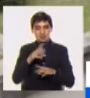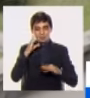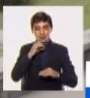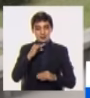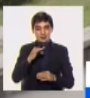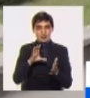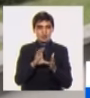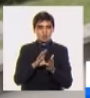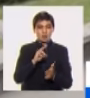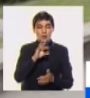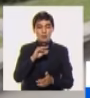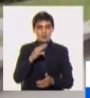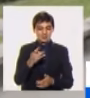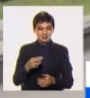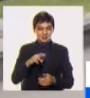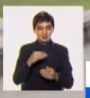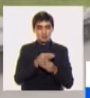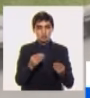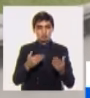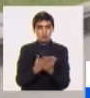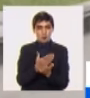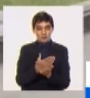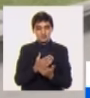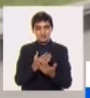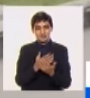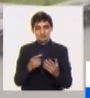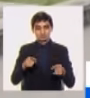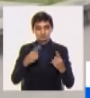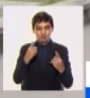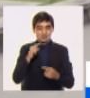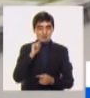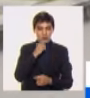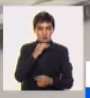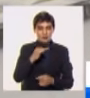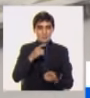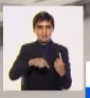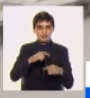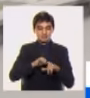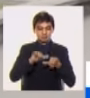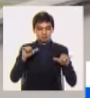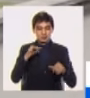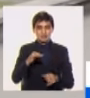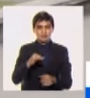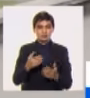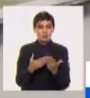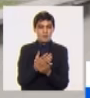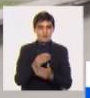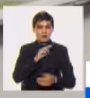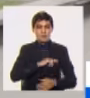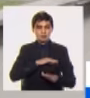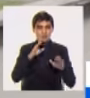электронная коммерция дает новый сильный стимул для роста экономики развития бизнеса и создания новых рабочих